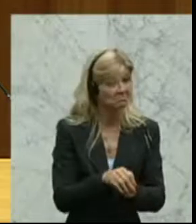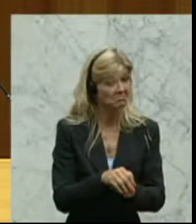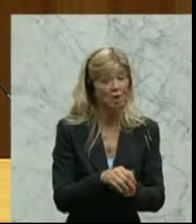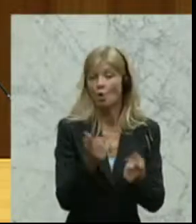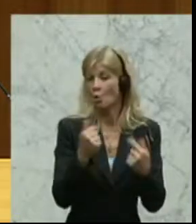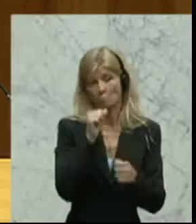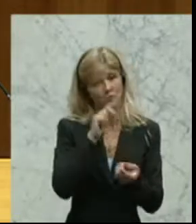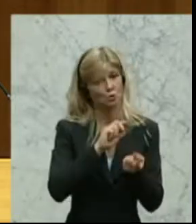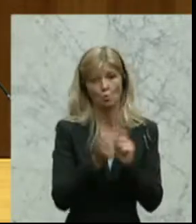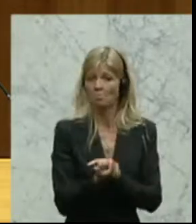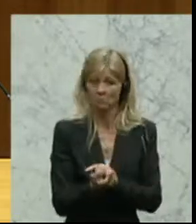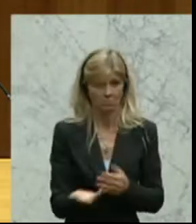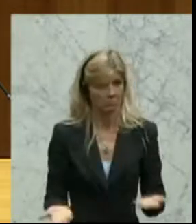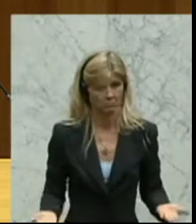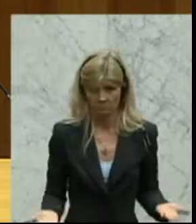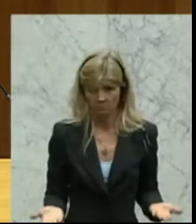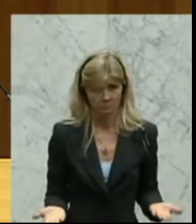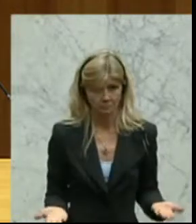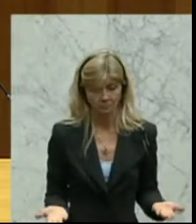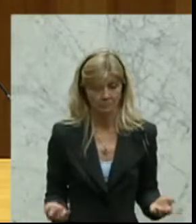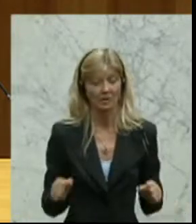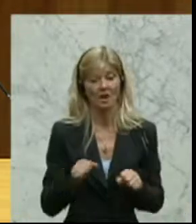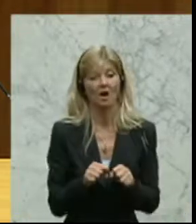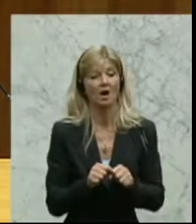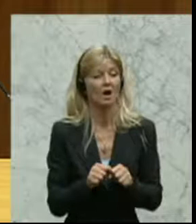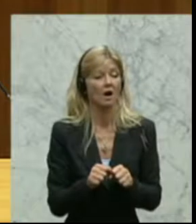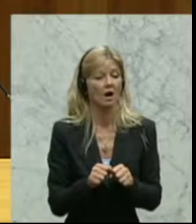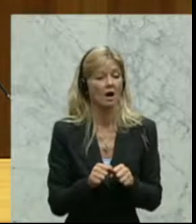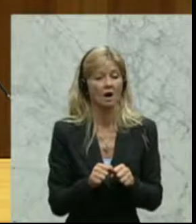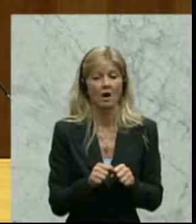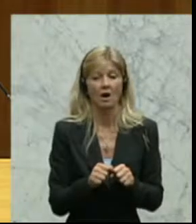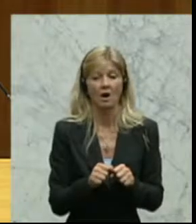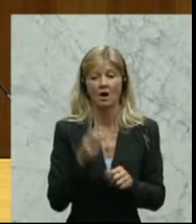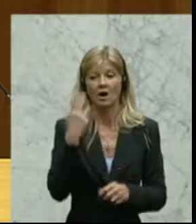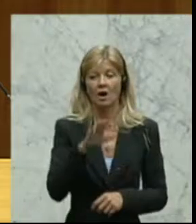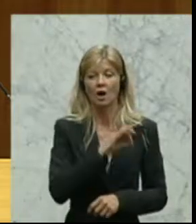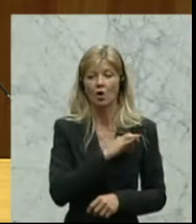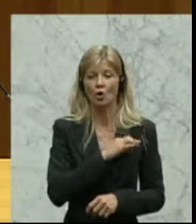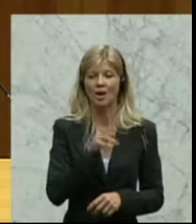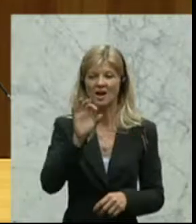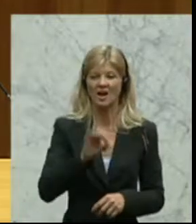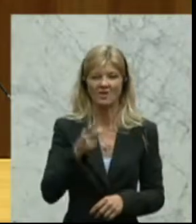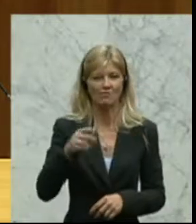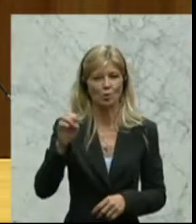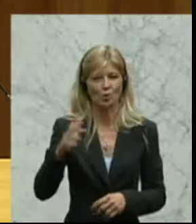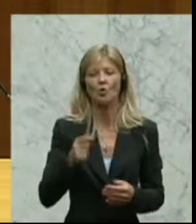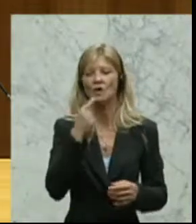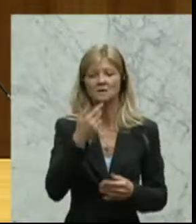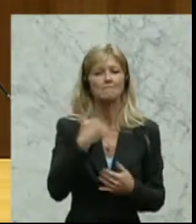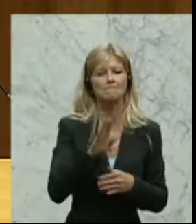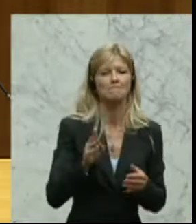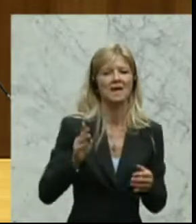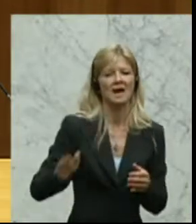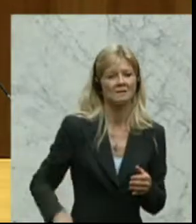auch vom Kollegen aus der FPÖ mehr Netto vom Brutto in den Raum gestellt. Das war und ist auch